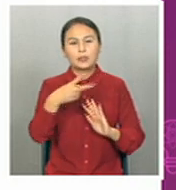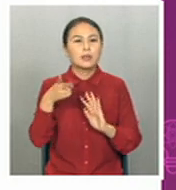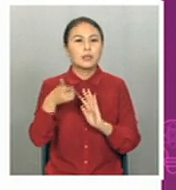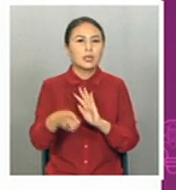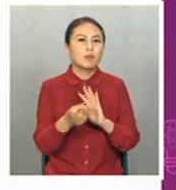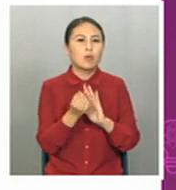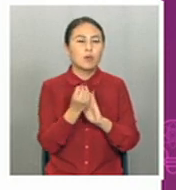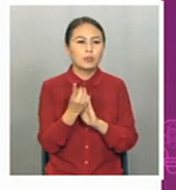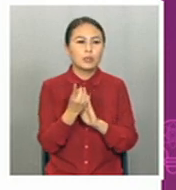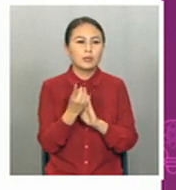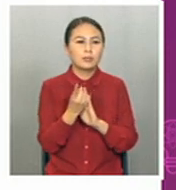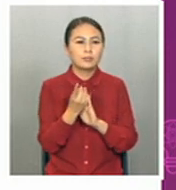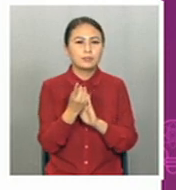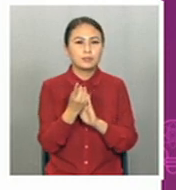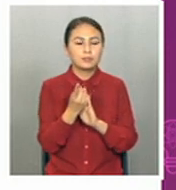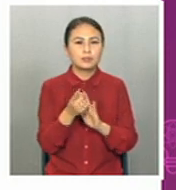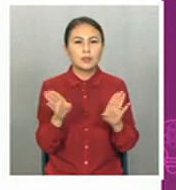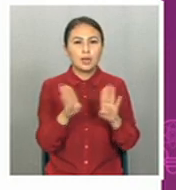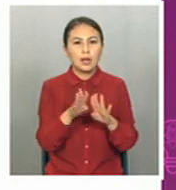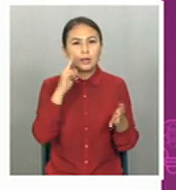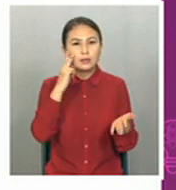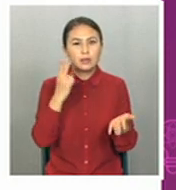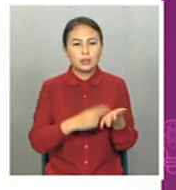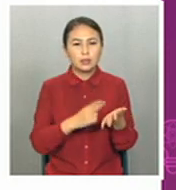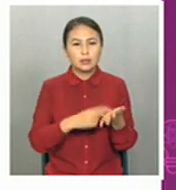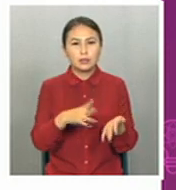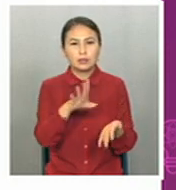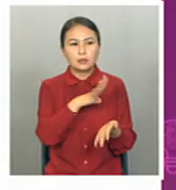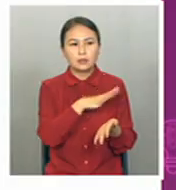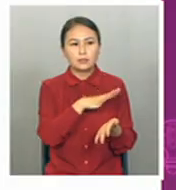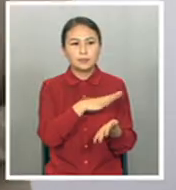2011 тең. Яғни дәлелдедік тең екен.